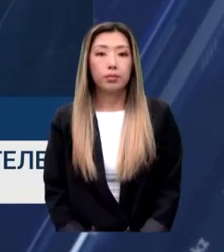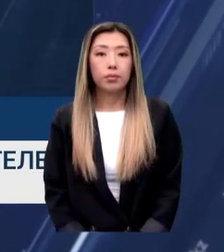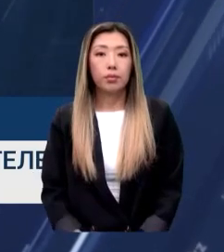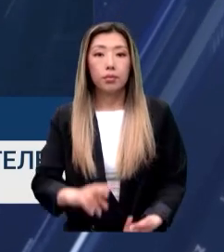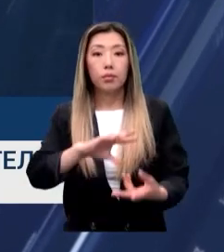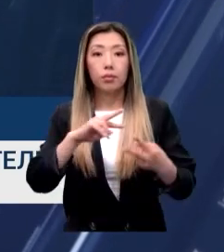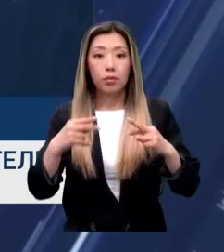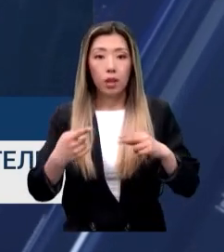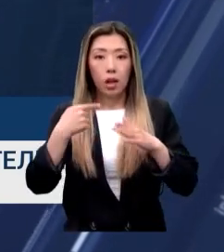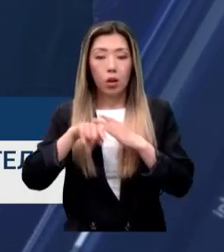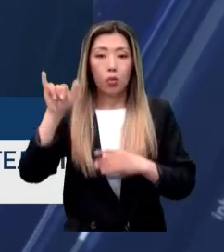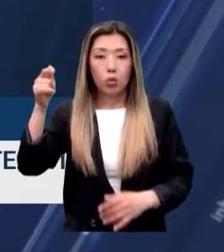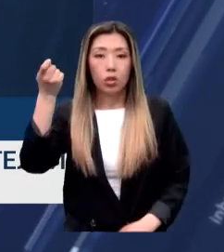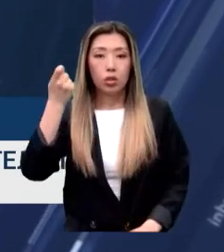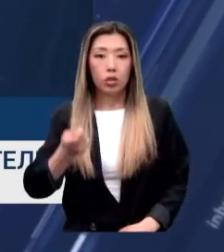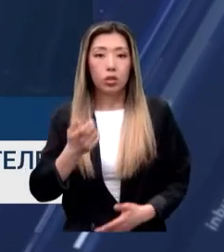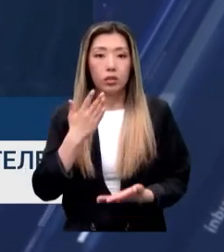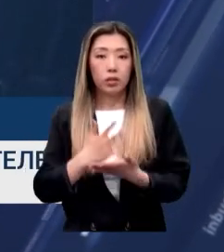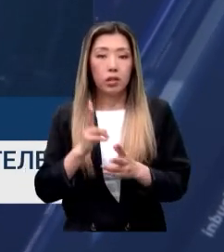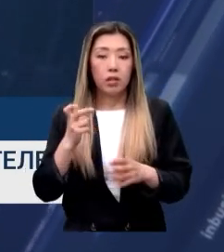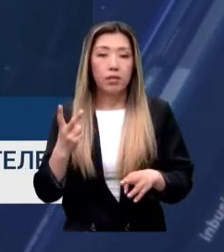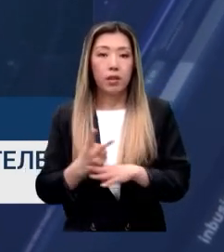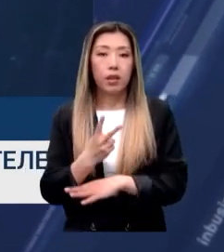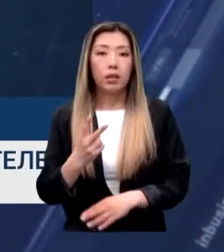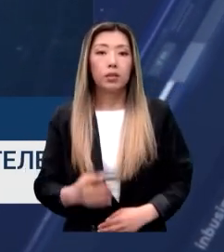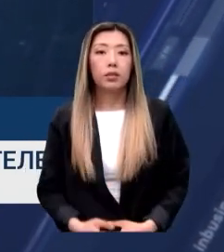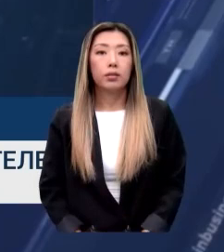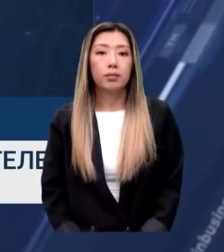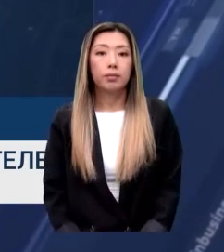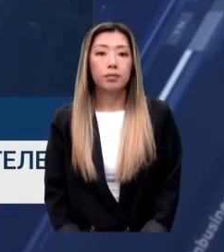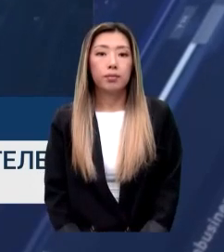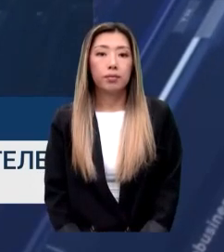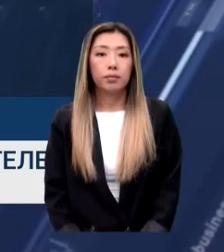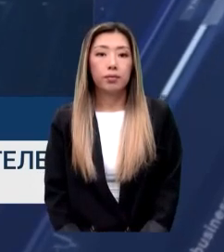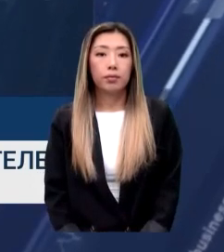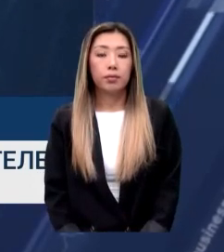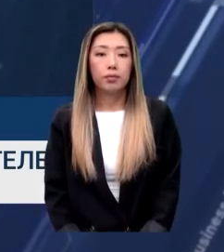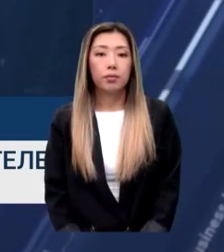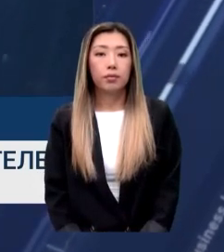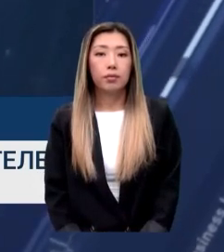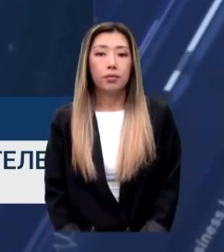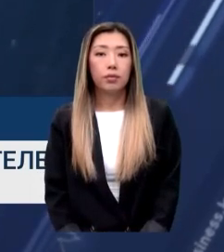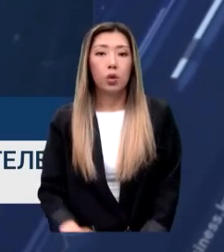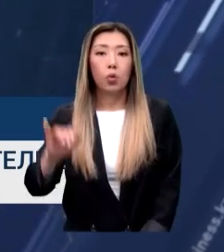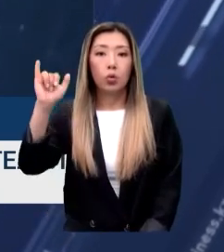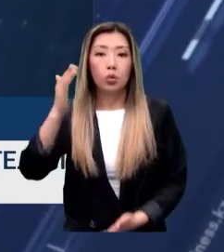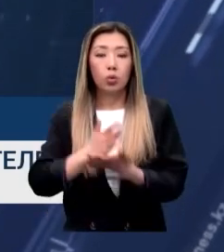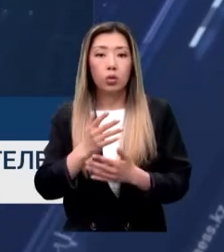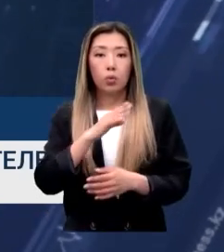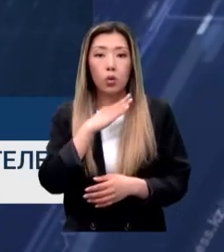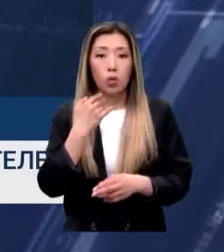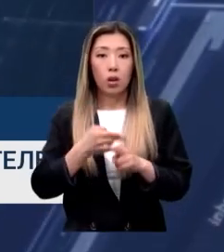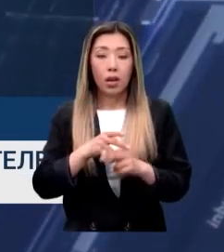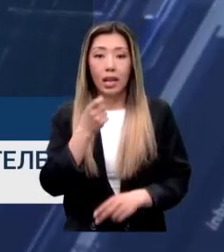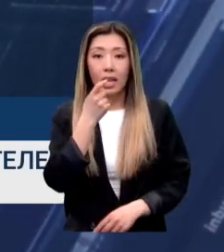на курсы, то гораздо дешевле, почти даже два раза дешевле, чем наша пшеница. У них тоже избыток яйца сейчас,